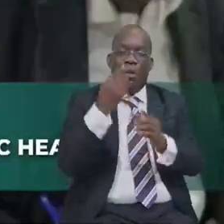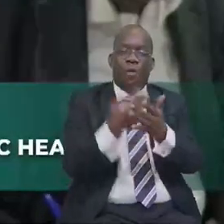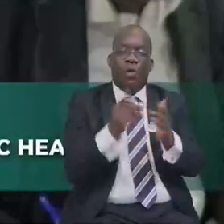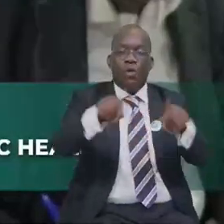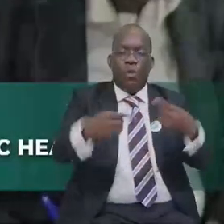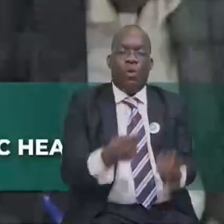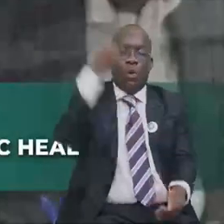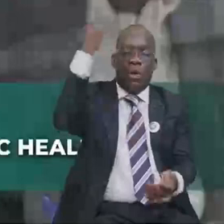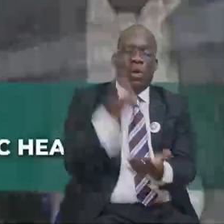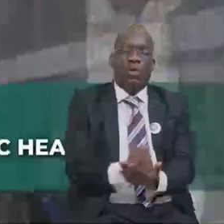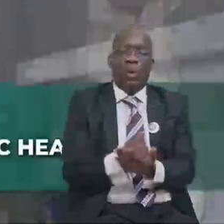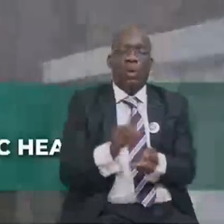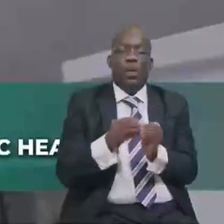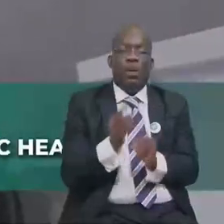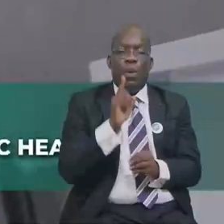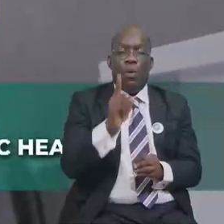Voyons le premier point maintenant.